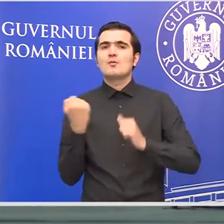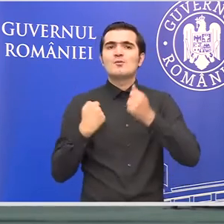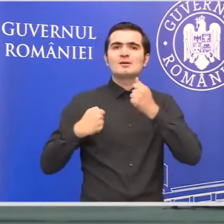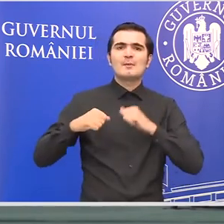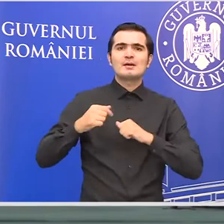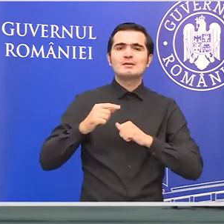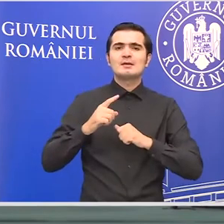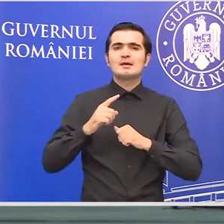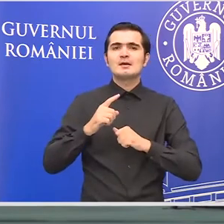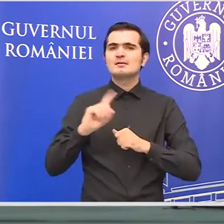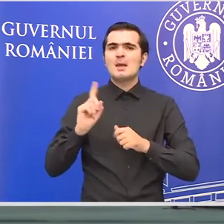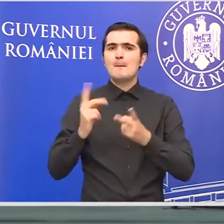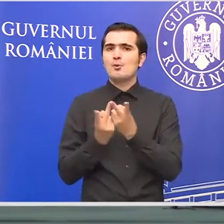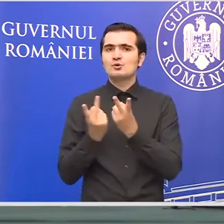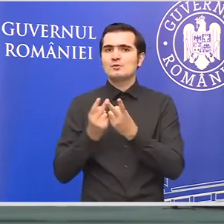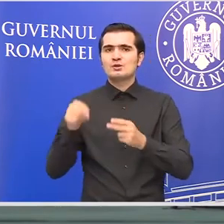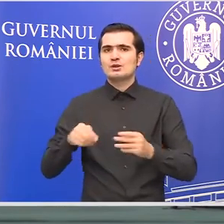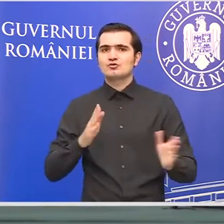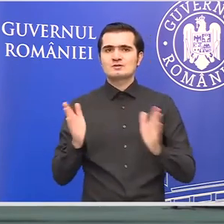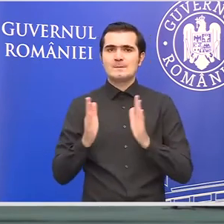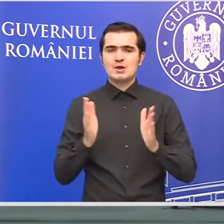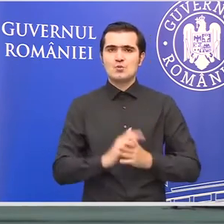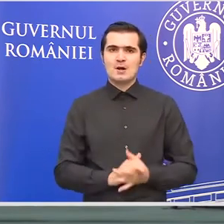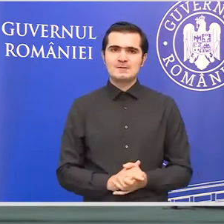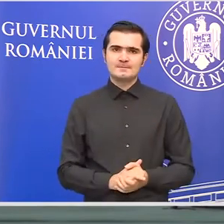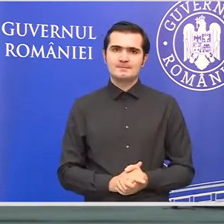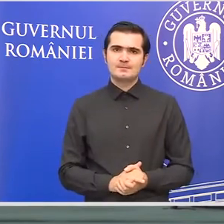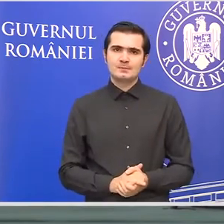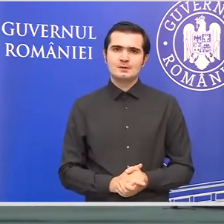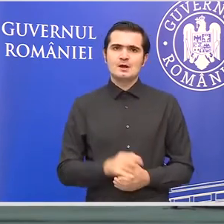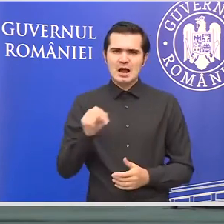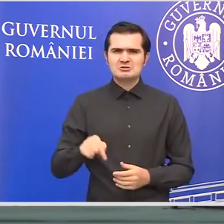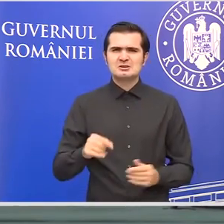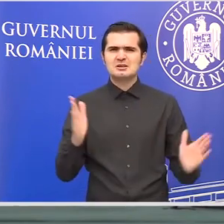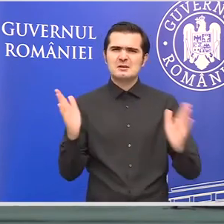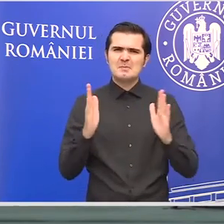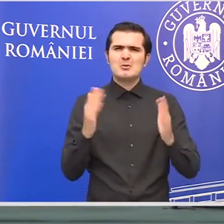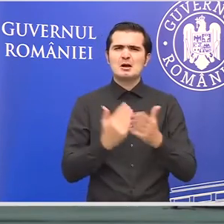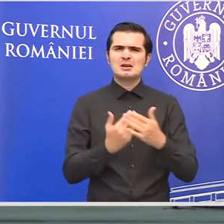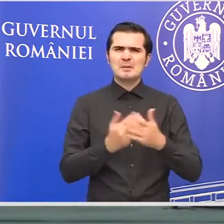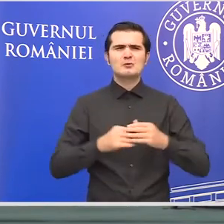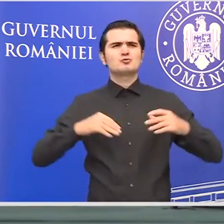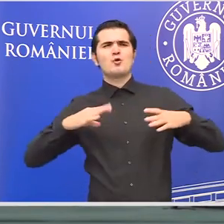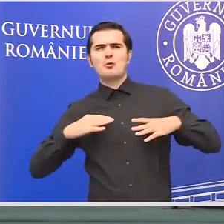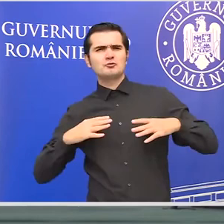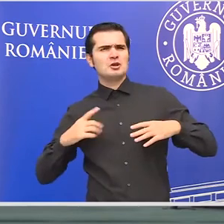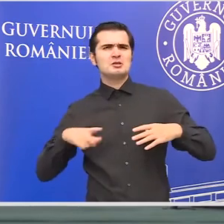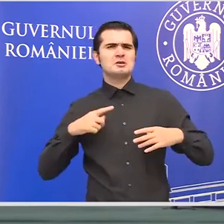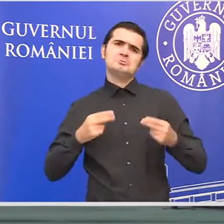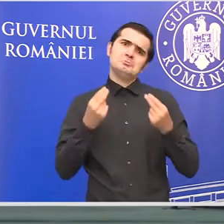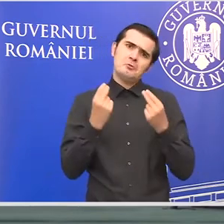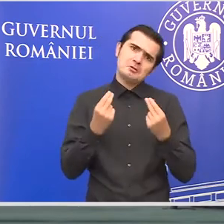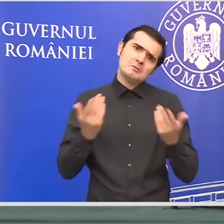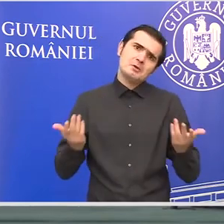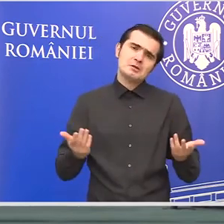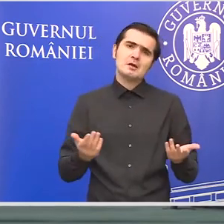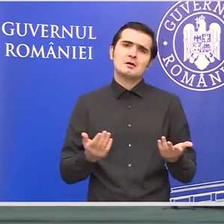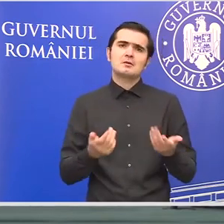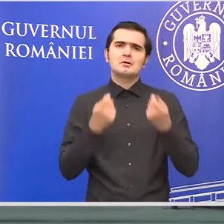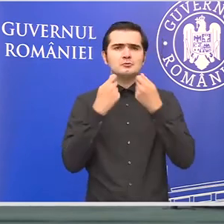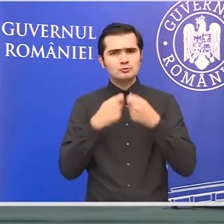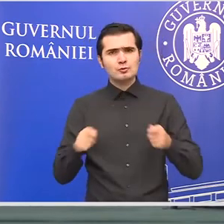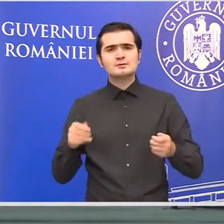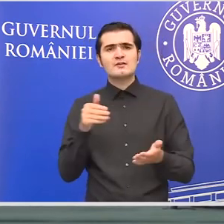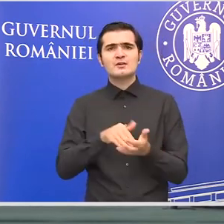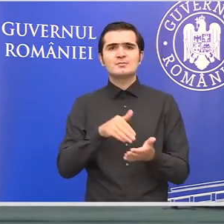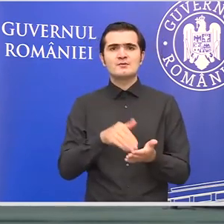în această perioadă. Este perioada concediilor, este foarte bine că cu toții